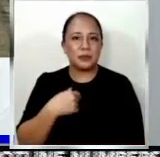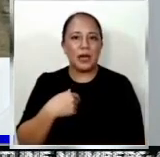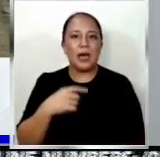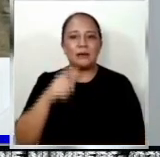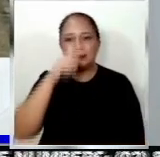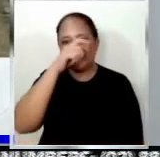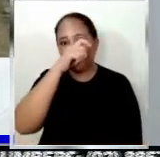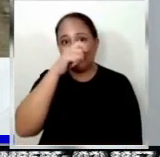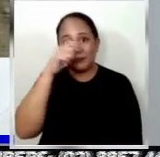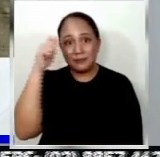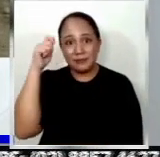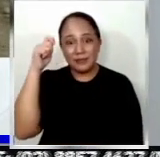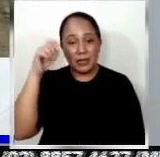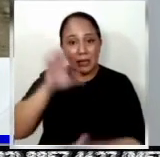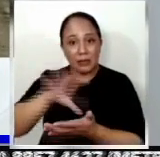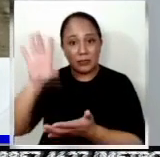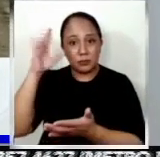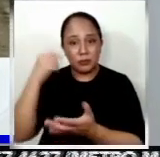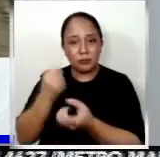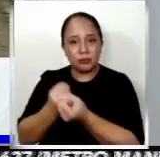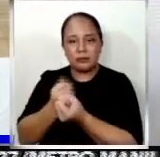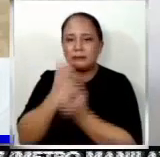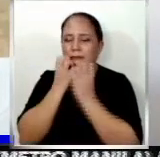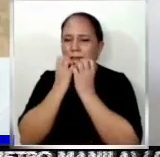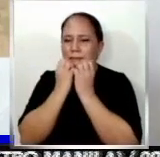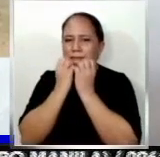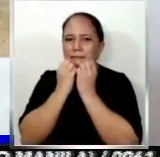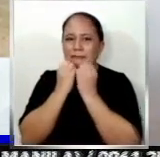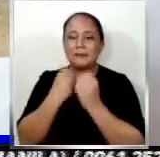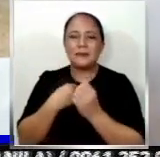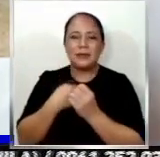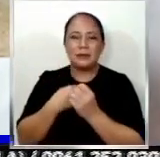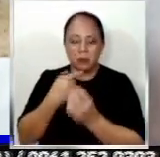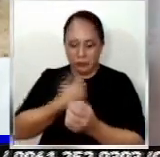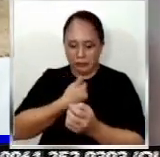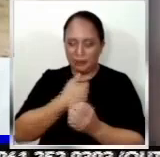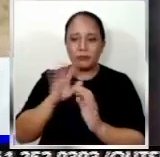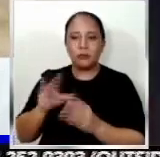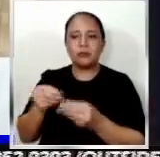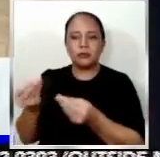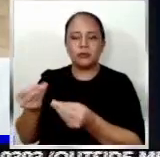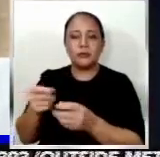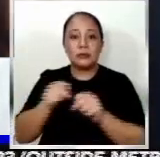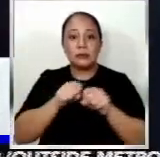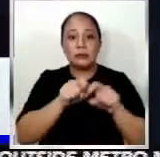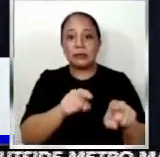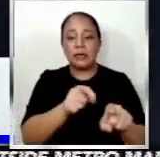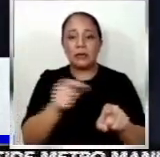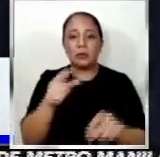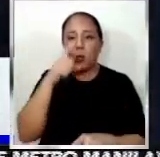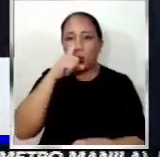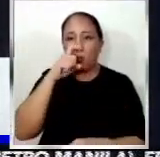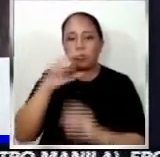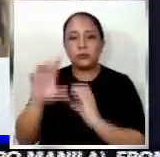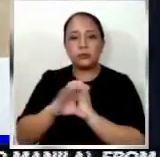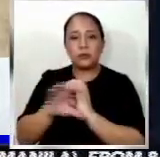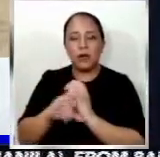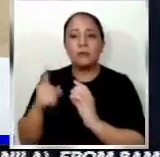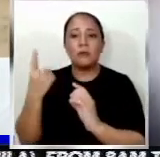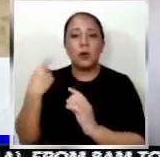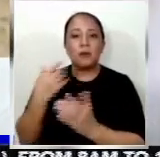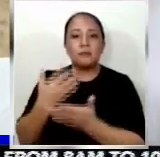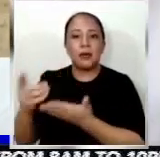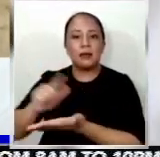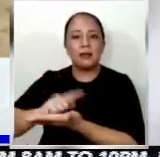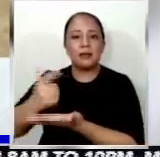kolehiyo, tinipid niya ang lahat para sa sarili. At ibinenta pa ang kanilang lumang sasakyan para maibili ng laptop ni Kim